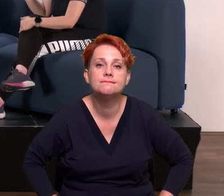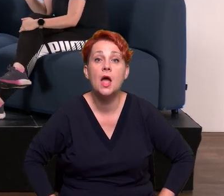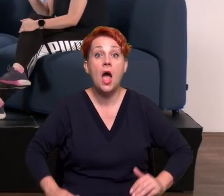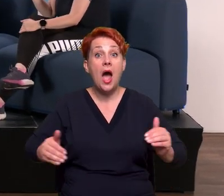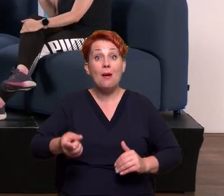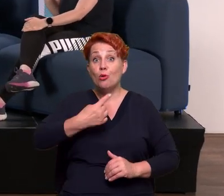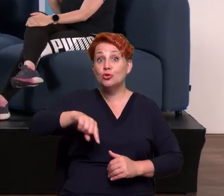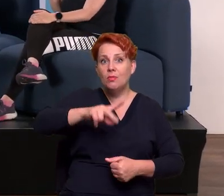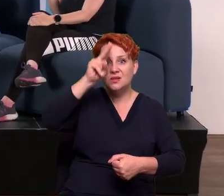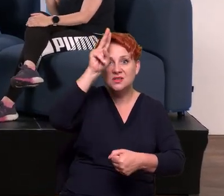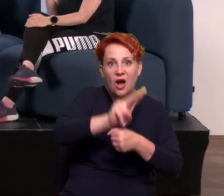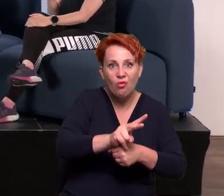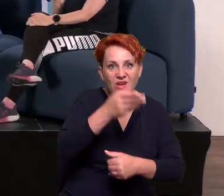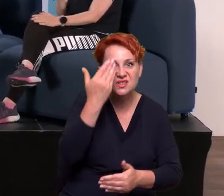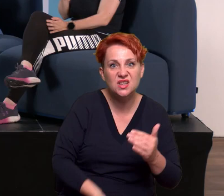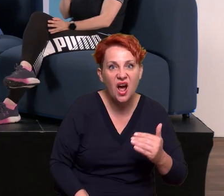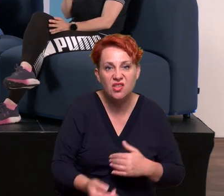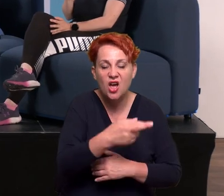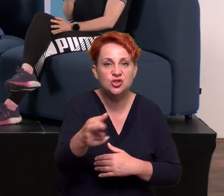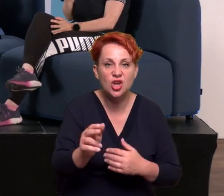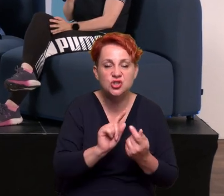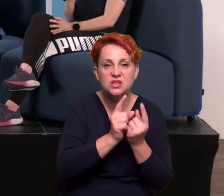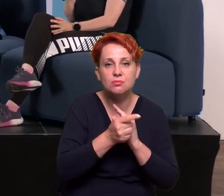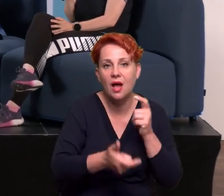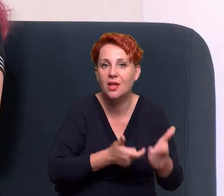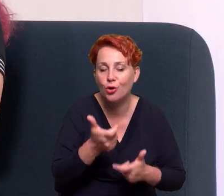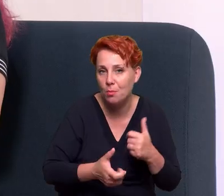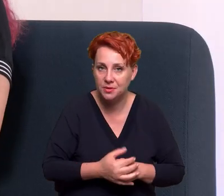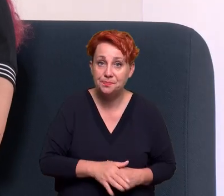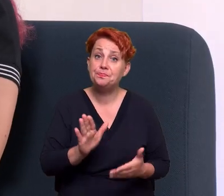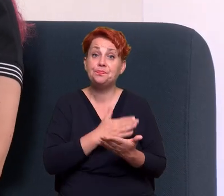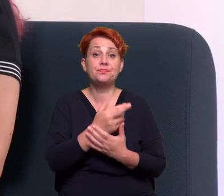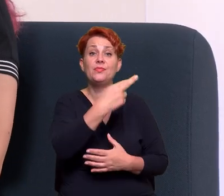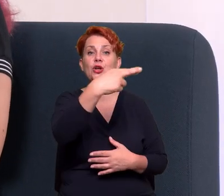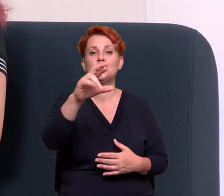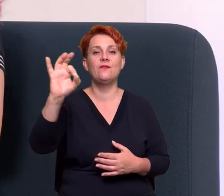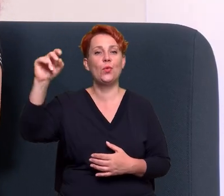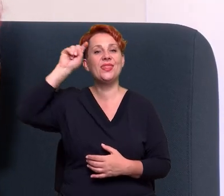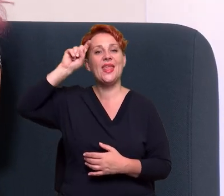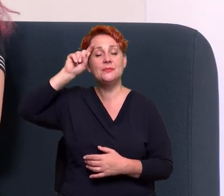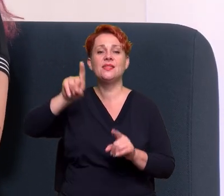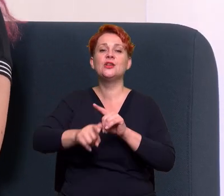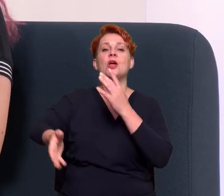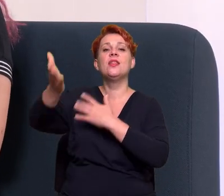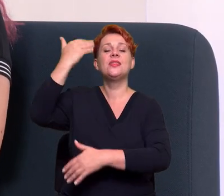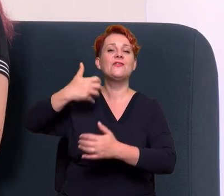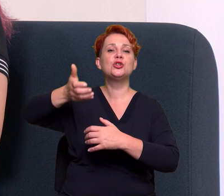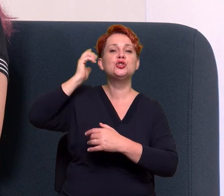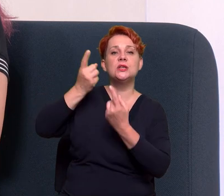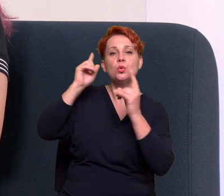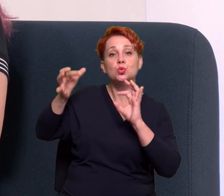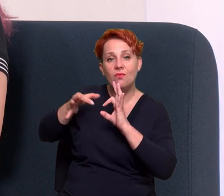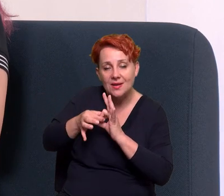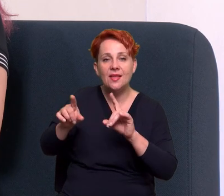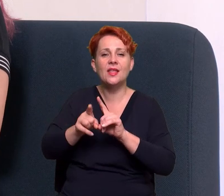zawodzimy ich zaufanie, bo faktycznie to, z czym się spotykamy w przypadku przedmiotów niemieckich, czy w dawnej Czechosłowacji, czy na tak zwanych